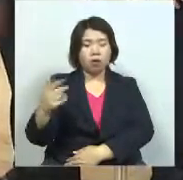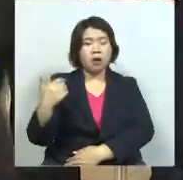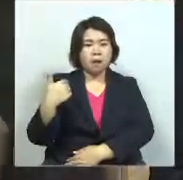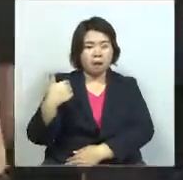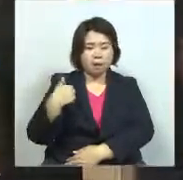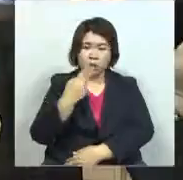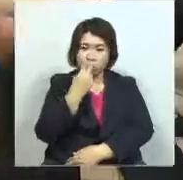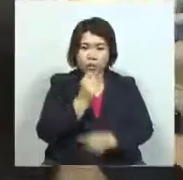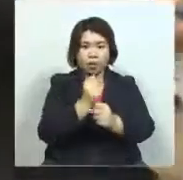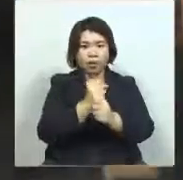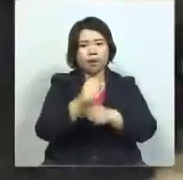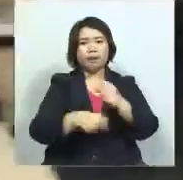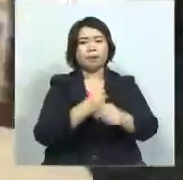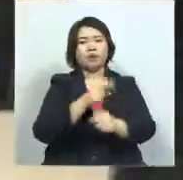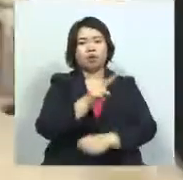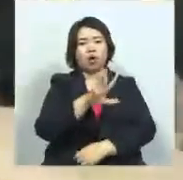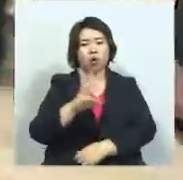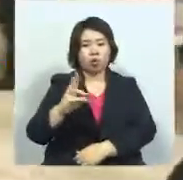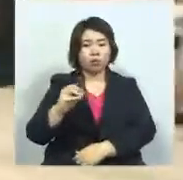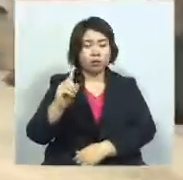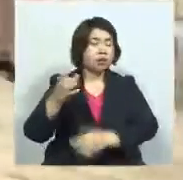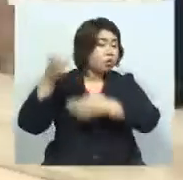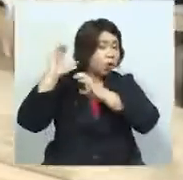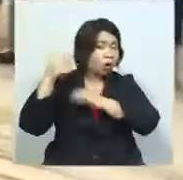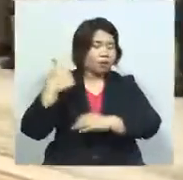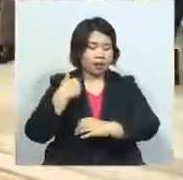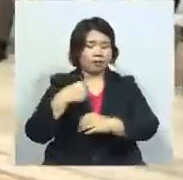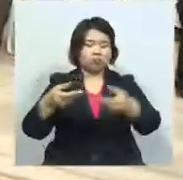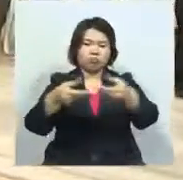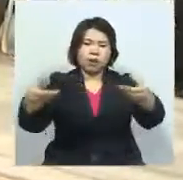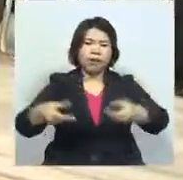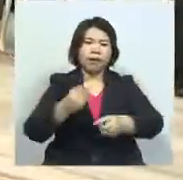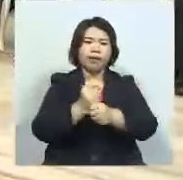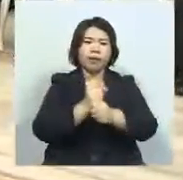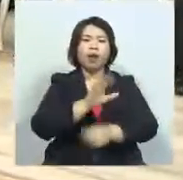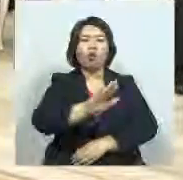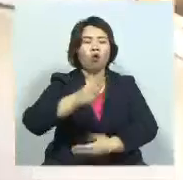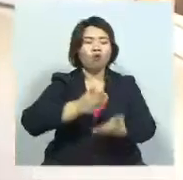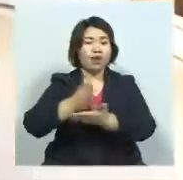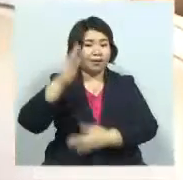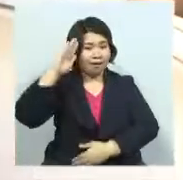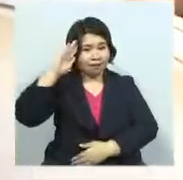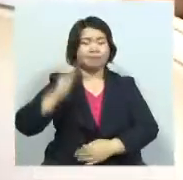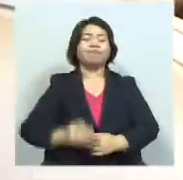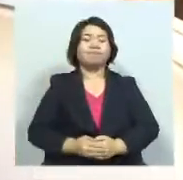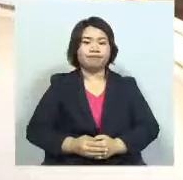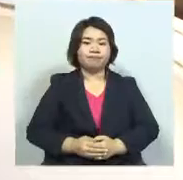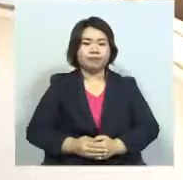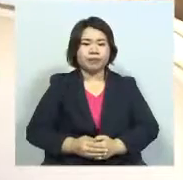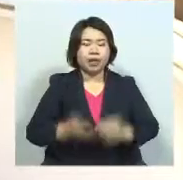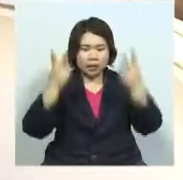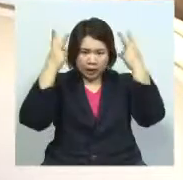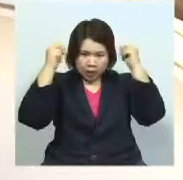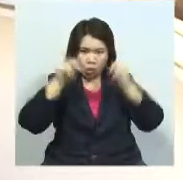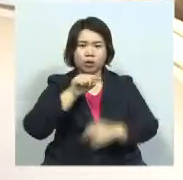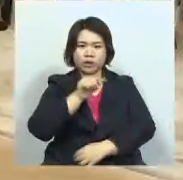ฏิบัติงานประจำปี2561และรับฟังรายงานผลการปฏิบัติงานของหน่วยงานด้านความมั่นคงนายกรัฐมนตรีย้ำ